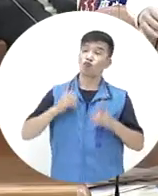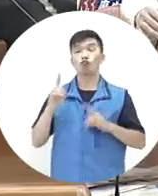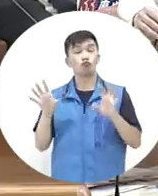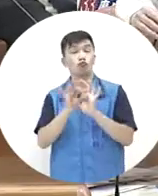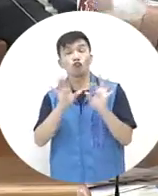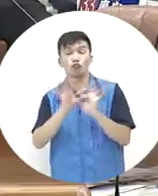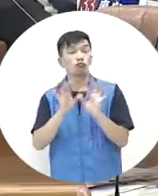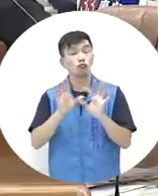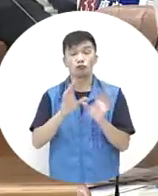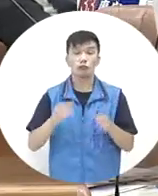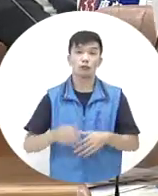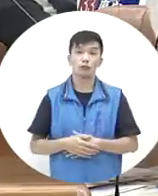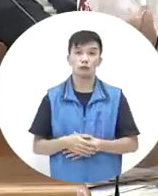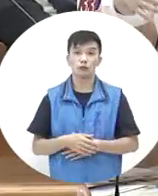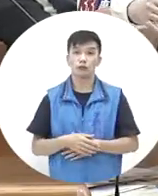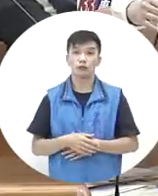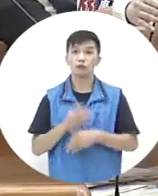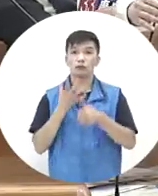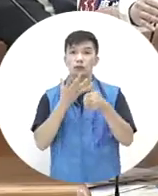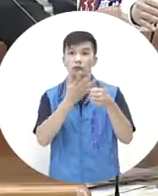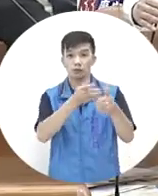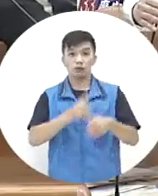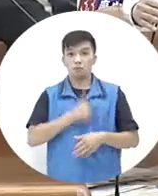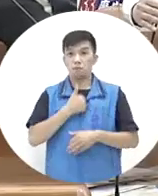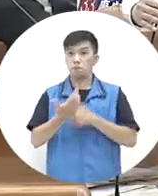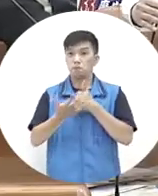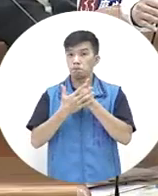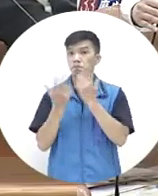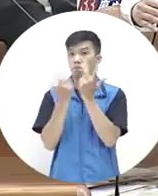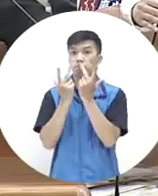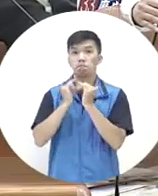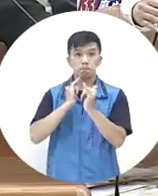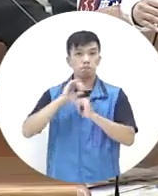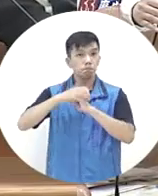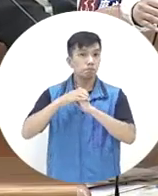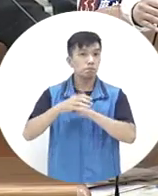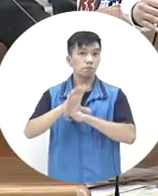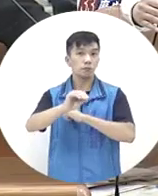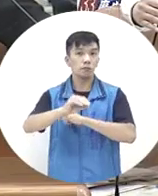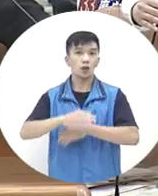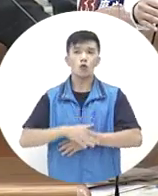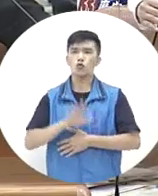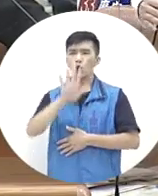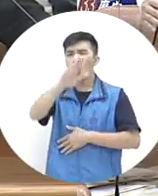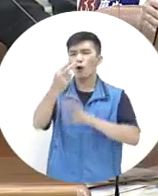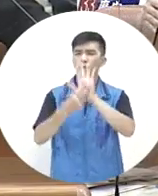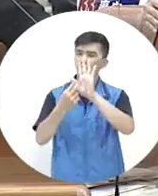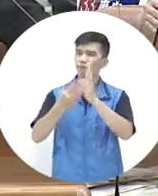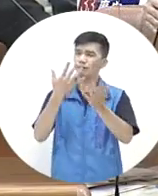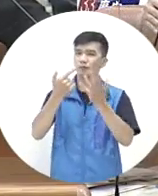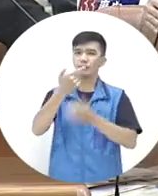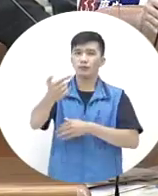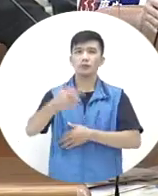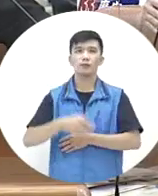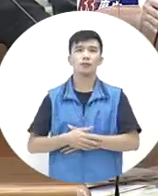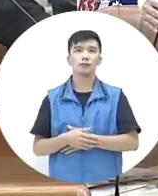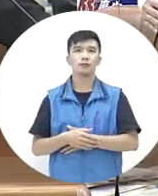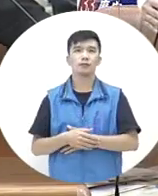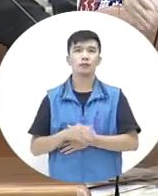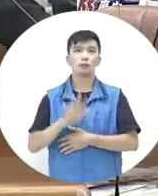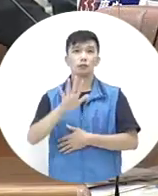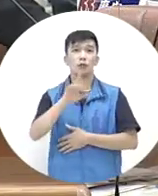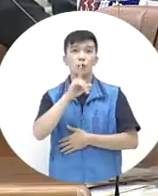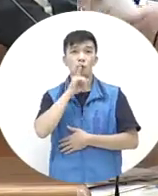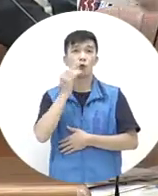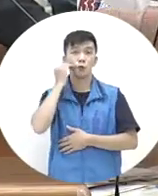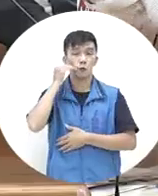给啊。那请问你这样子你有在捍卫新北市民吗？ 我已经表态了，讲得很清楚了。 你没有表态啊。 我刚才讲不是没有核安